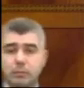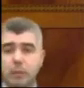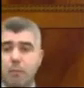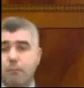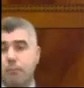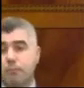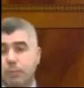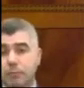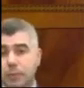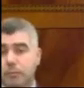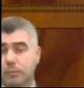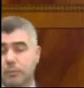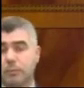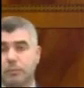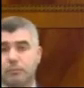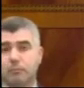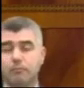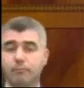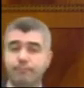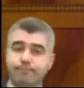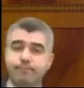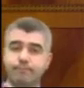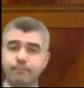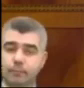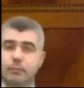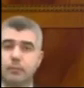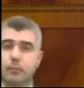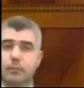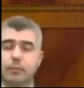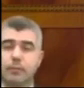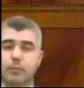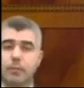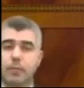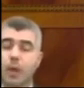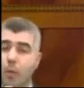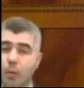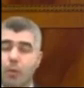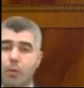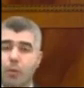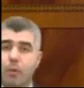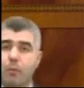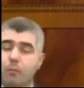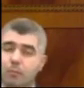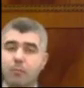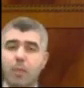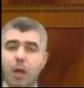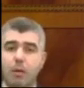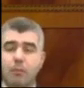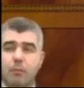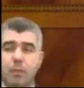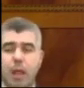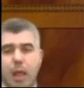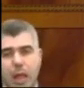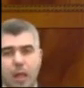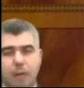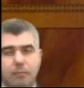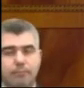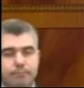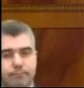واجهت بعض الخلافات وساهمت في إبقاء بعض الدول